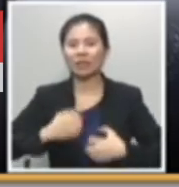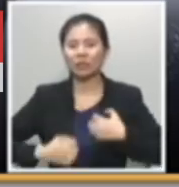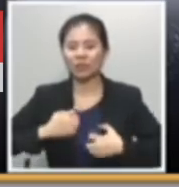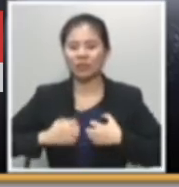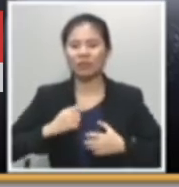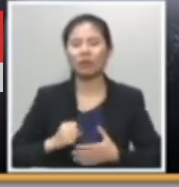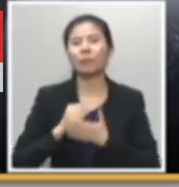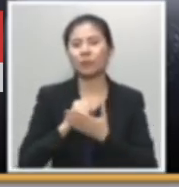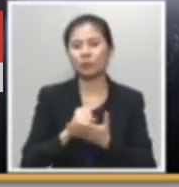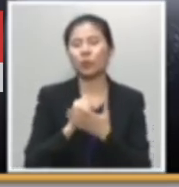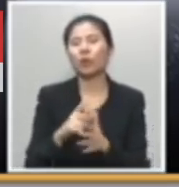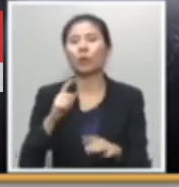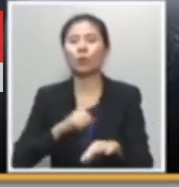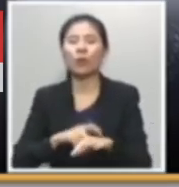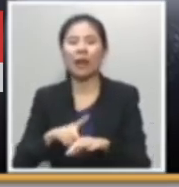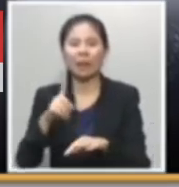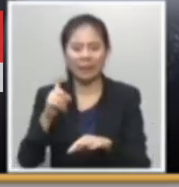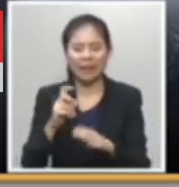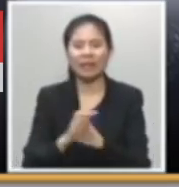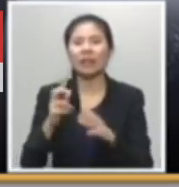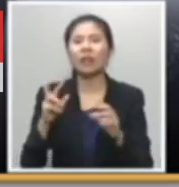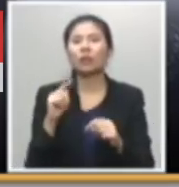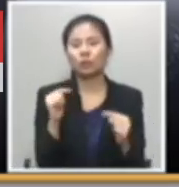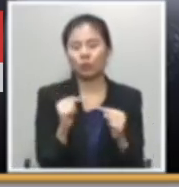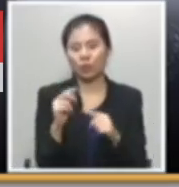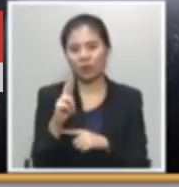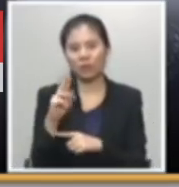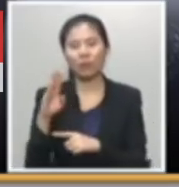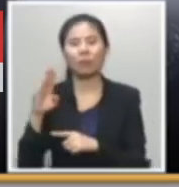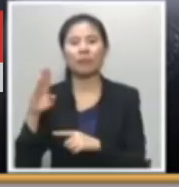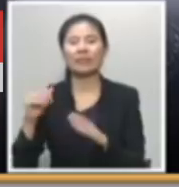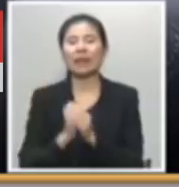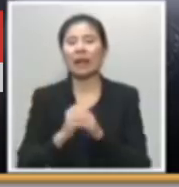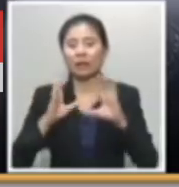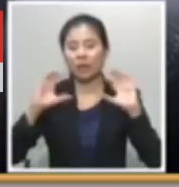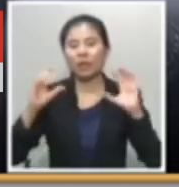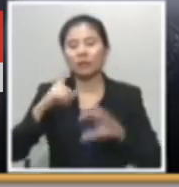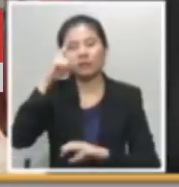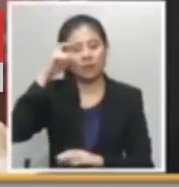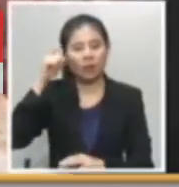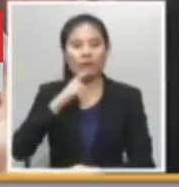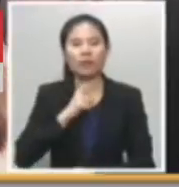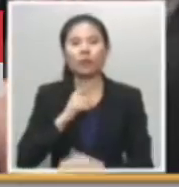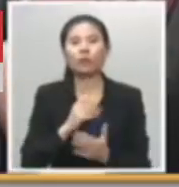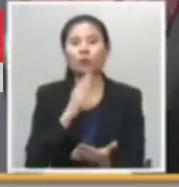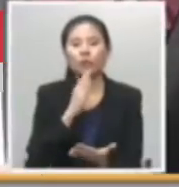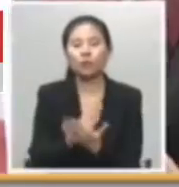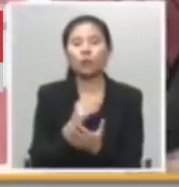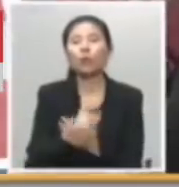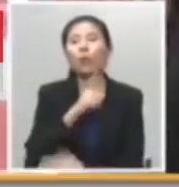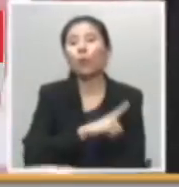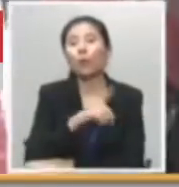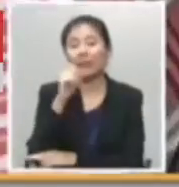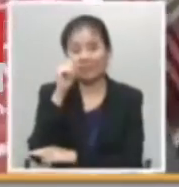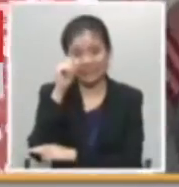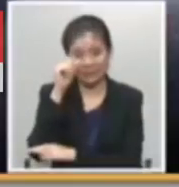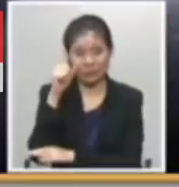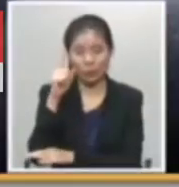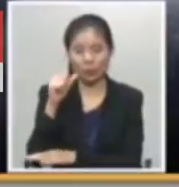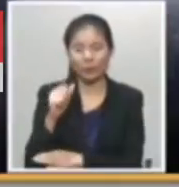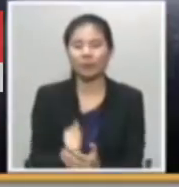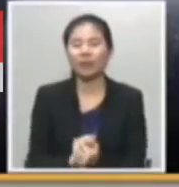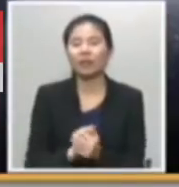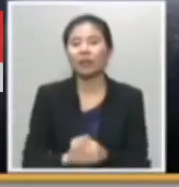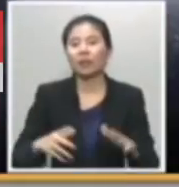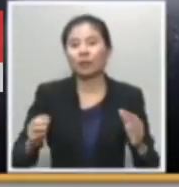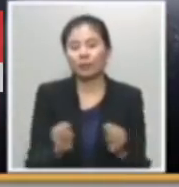ชนใช้ระบบรัฐราชการวันเสาร์อาทิตย์หยุดครับไปผัดไปเหลียงวันศุกร์แต่เสาร์อาทิตย์ไม่ไปอุบล